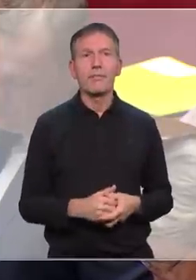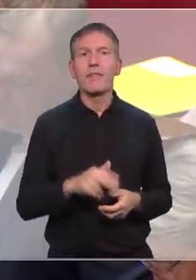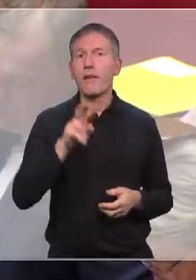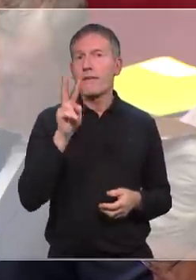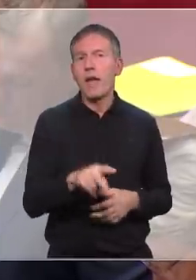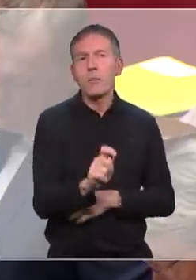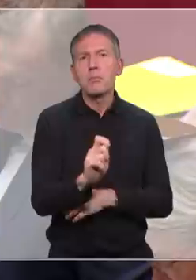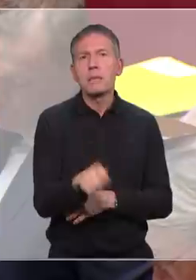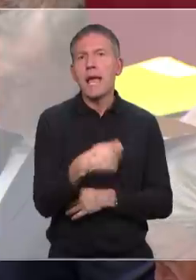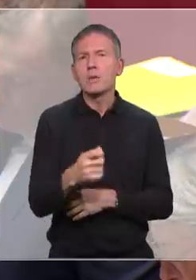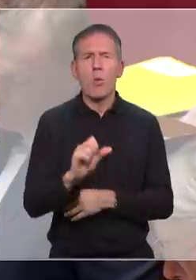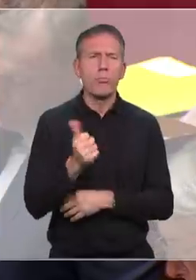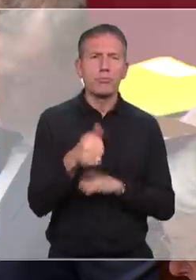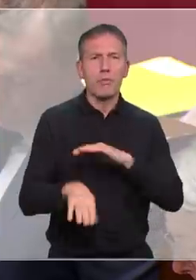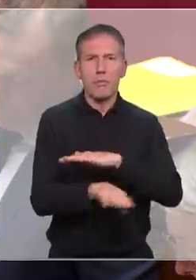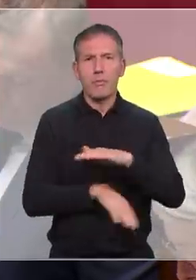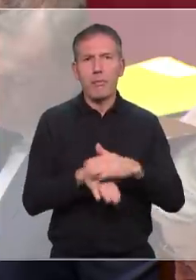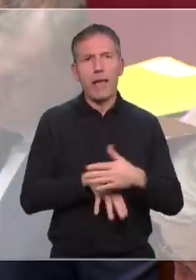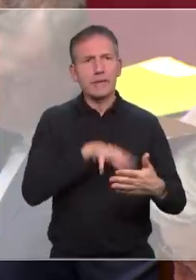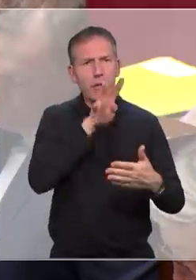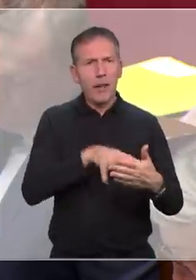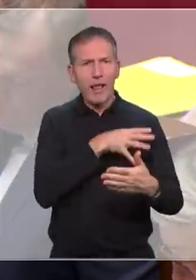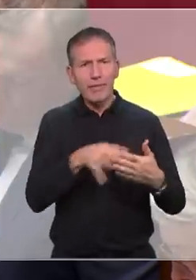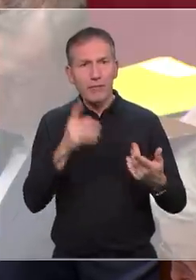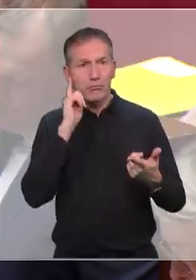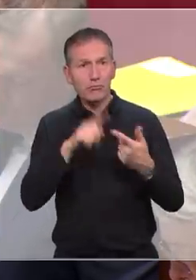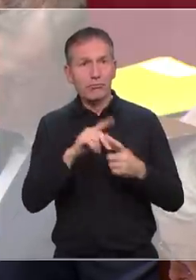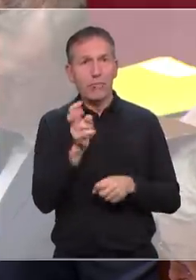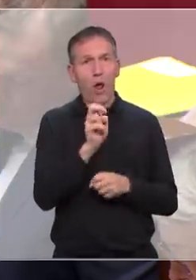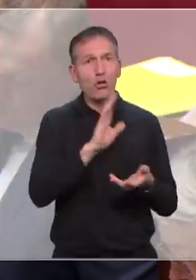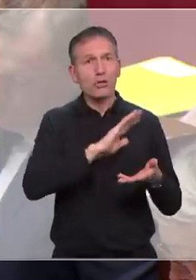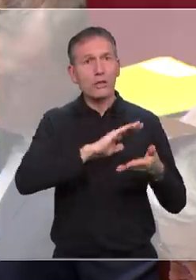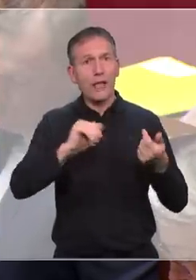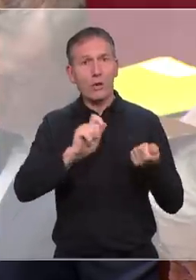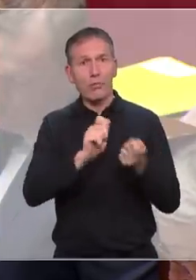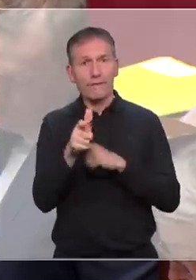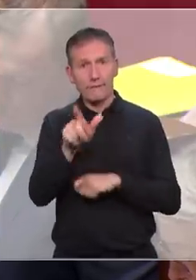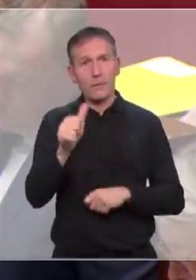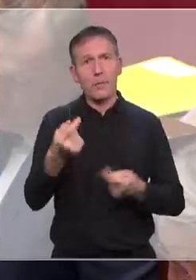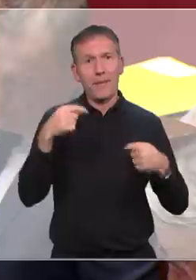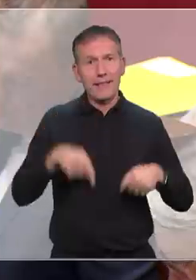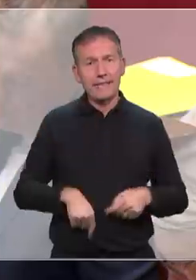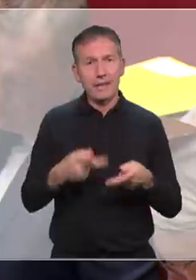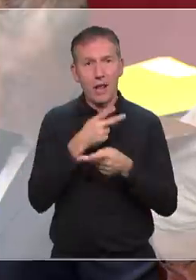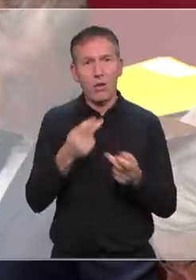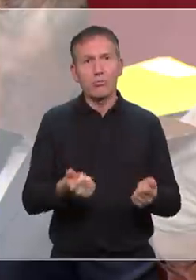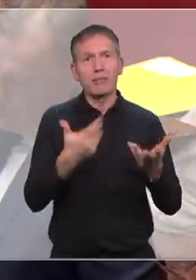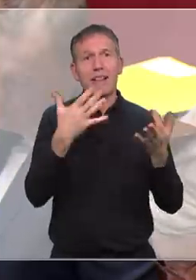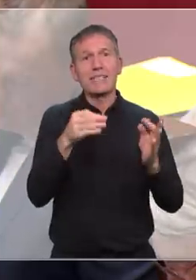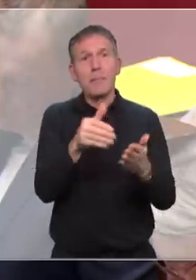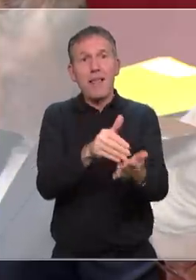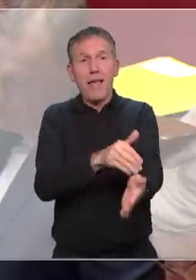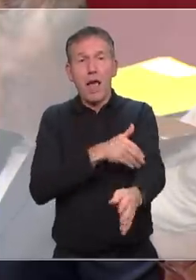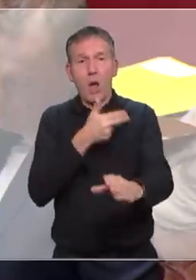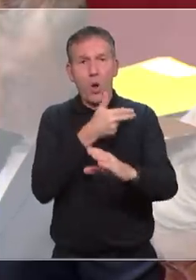entendu la pierre angulaire de la planification écologique qui sera déclinée par la Première ministre. Des dizaines de milliards d'euros avec à la fois